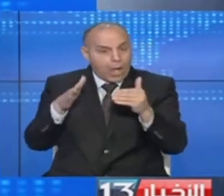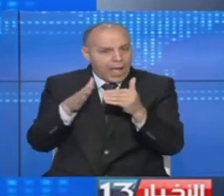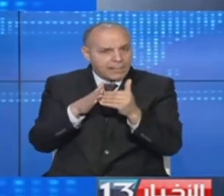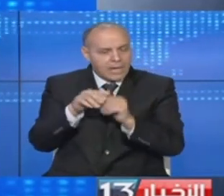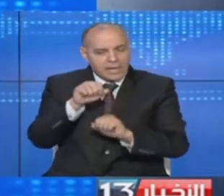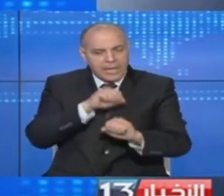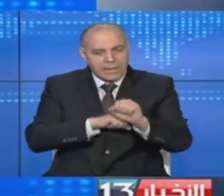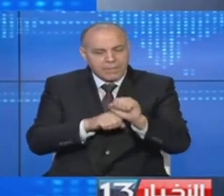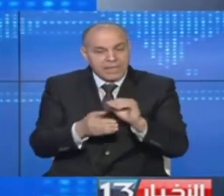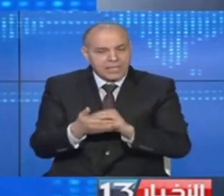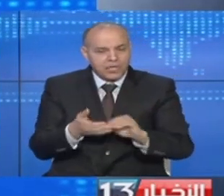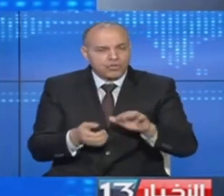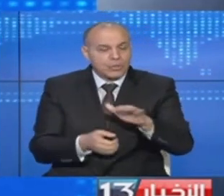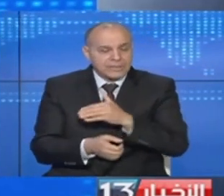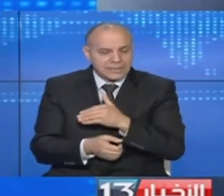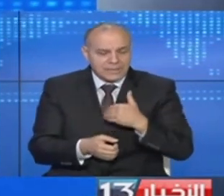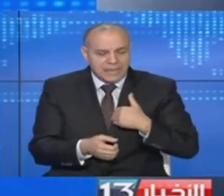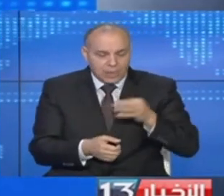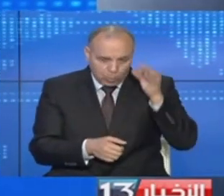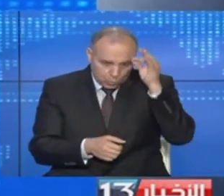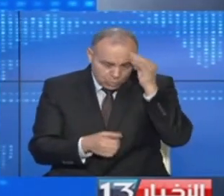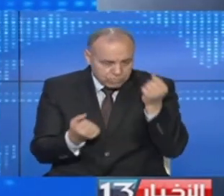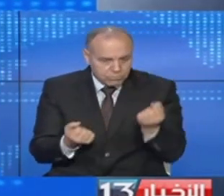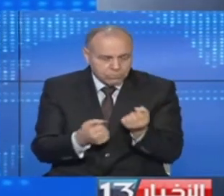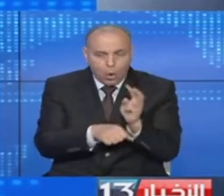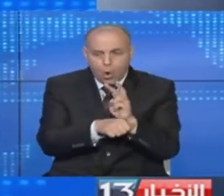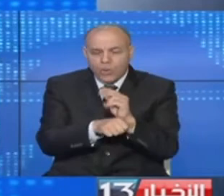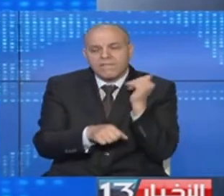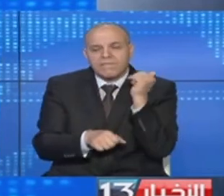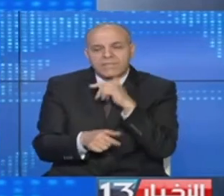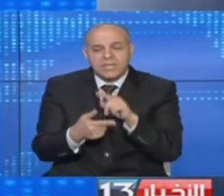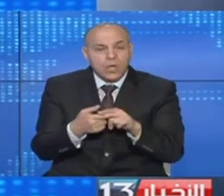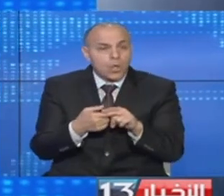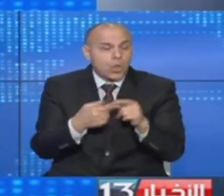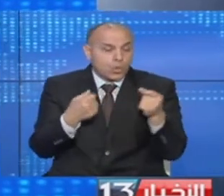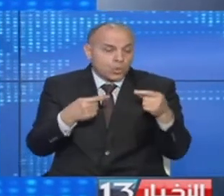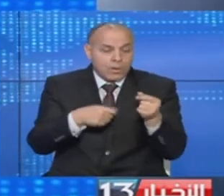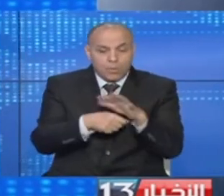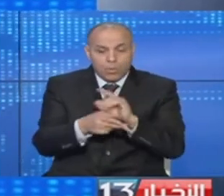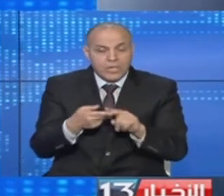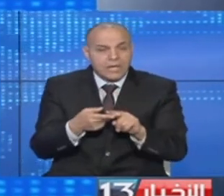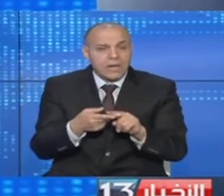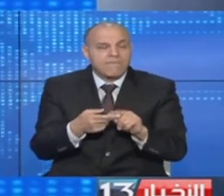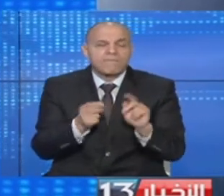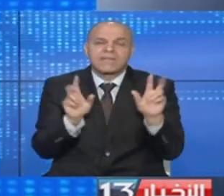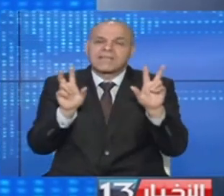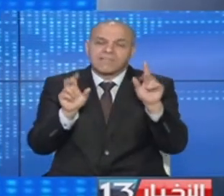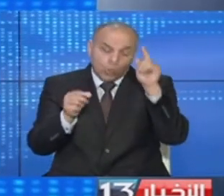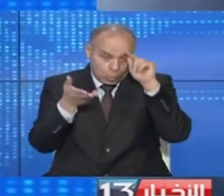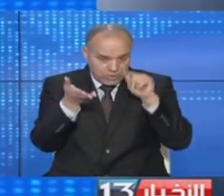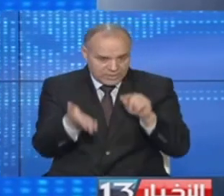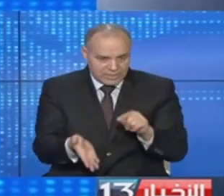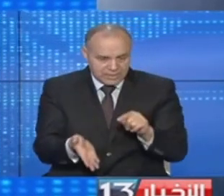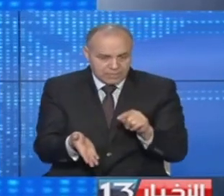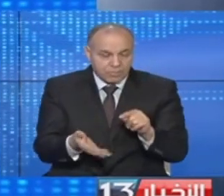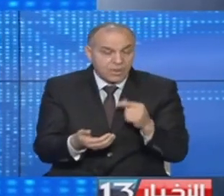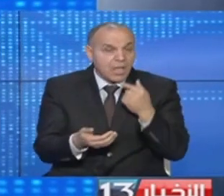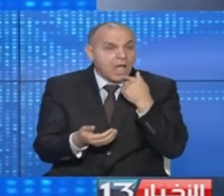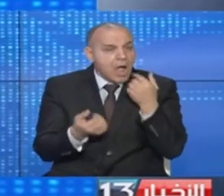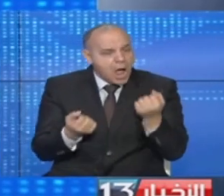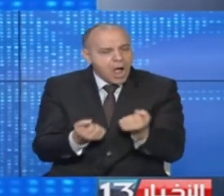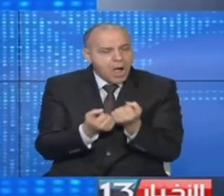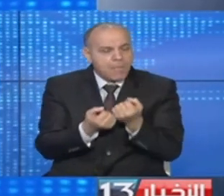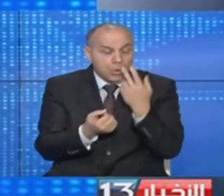الفيروس، نظمت الإدارة الجهوية للصحة بتونس حملة تقصي سريع ضد هذا الوباء بمؤسسة التلفزة التونسية،